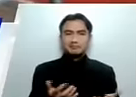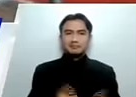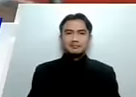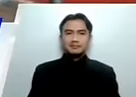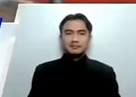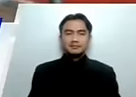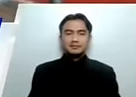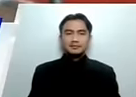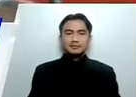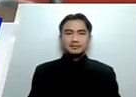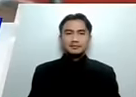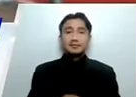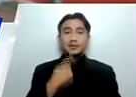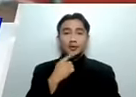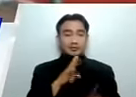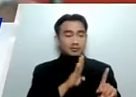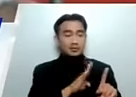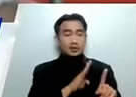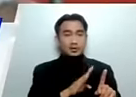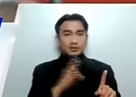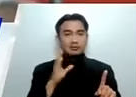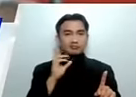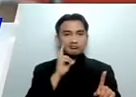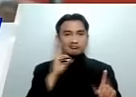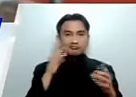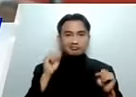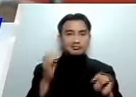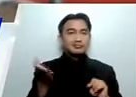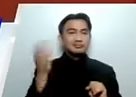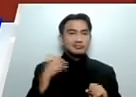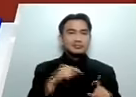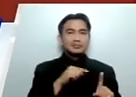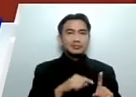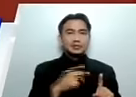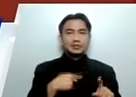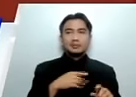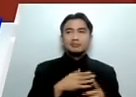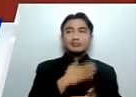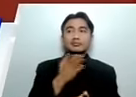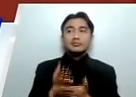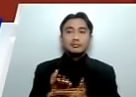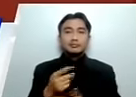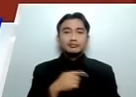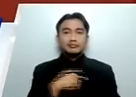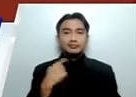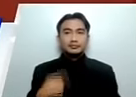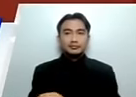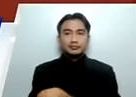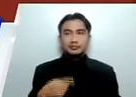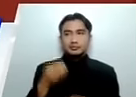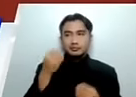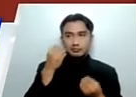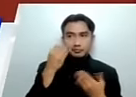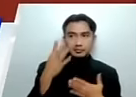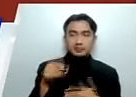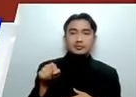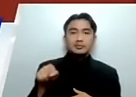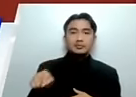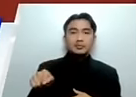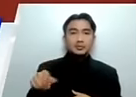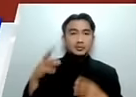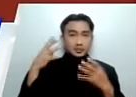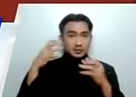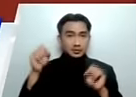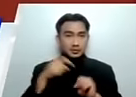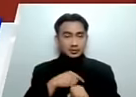Sinabi ni Duterte na noong bumisita siya sa China bilang Pangulo, iginiit niya raw kay Chinese President Xi Jinping na may